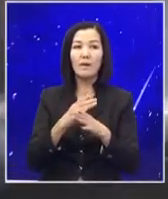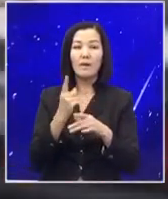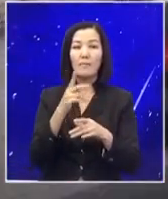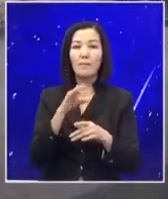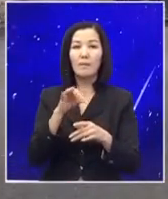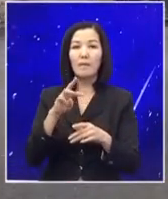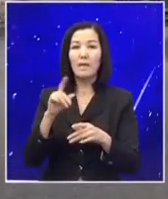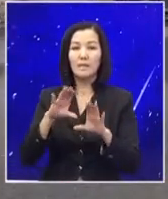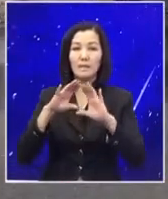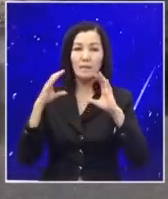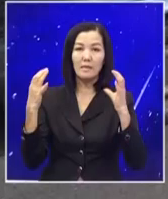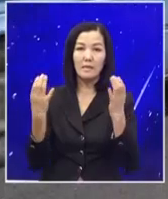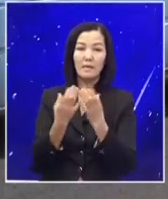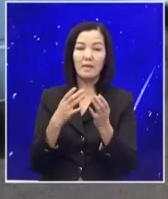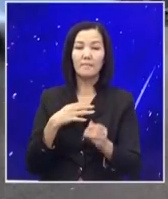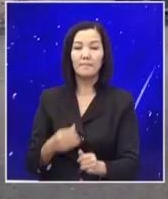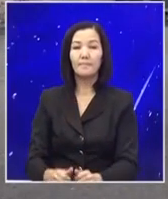миллиард теңге.